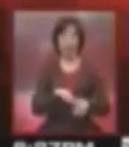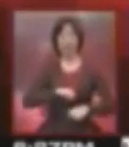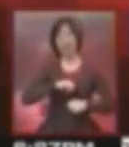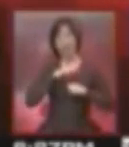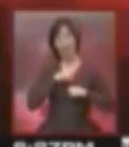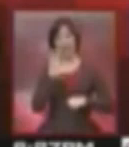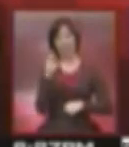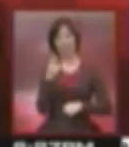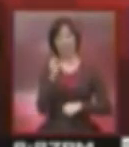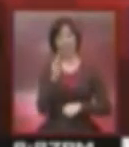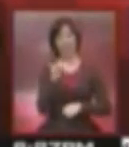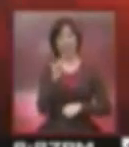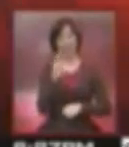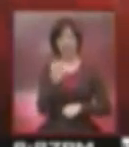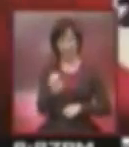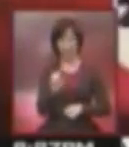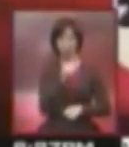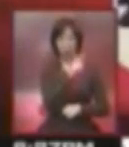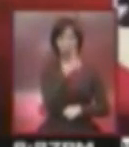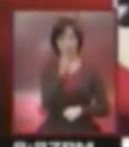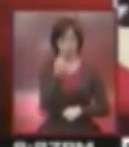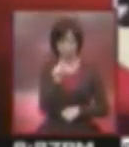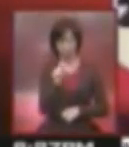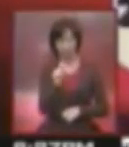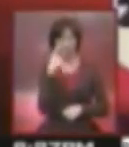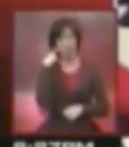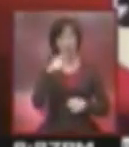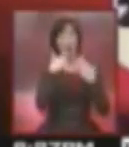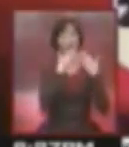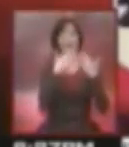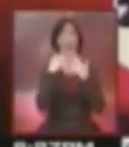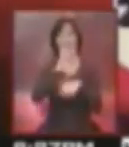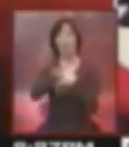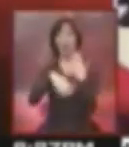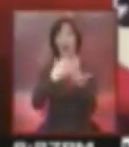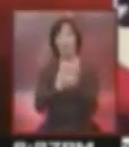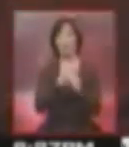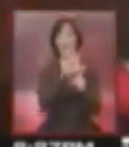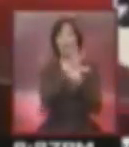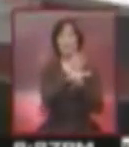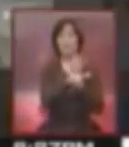matapos ang halos 2 buwan. Ito ay para lang magpasalamat sa kanyang mga fans.